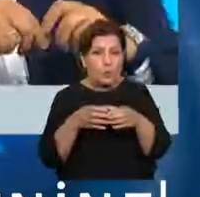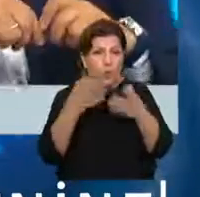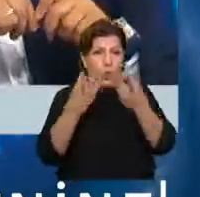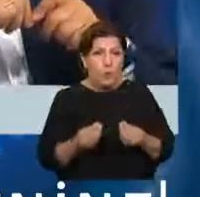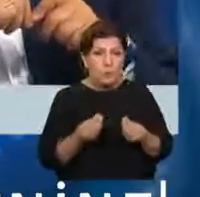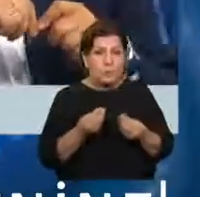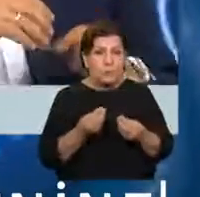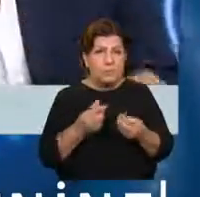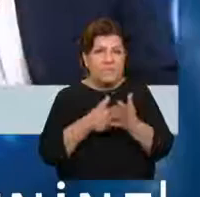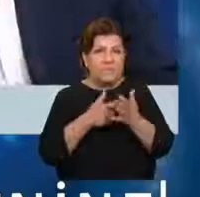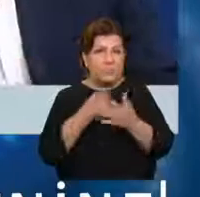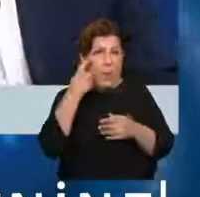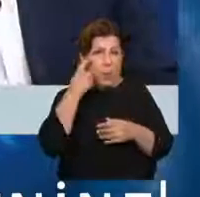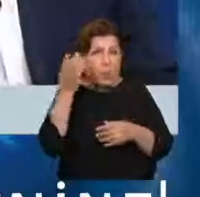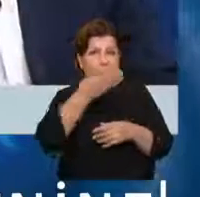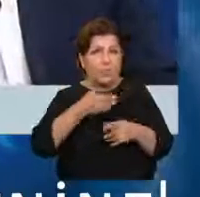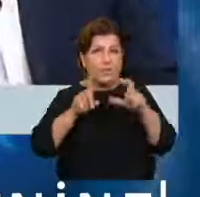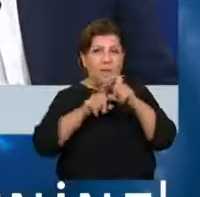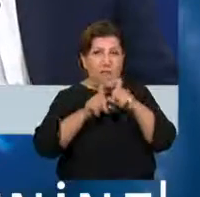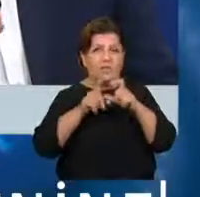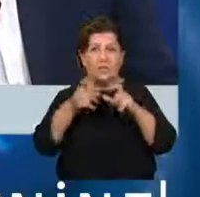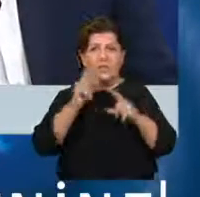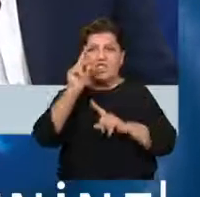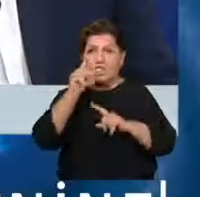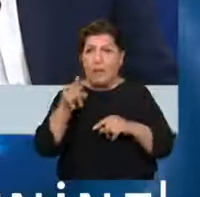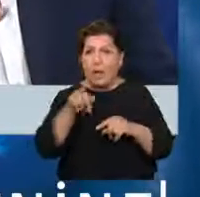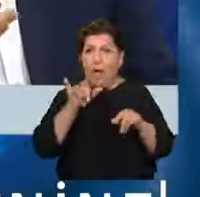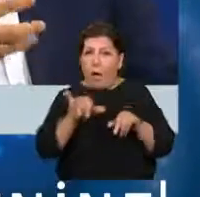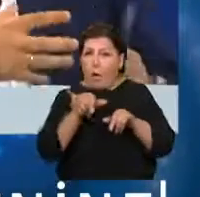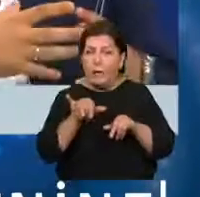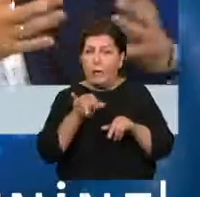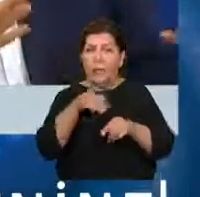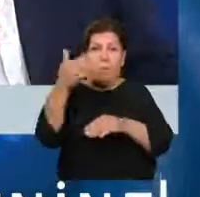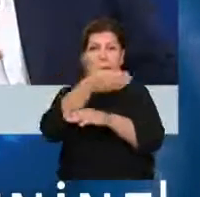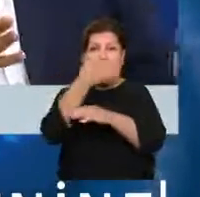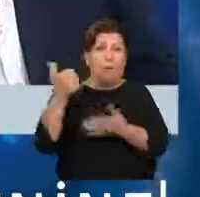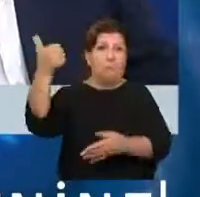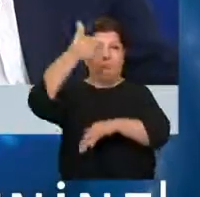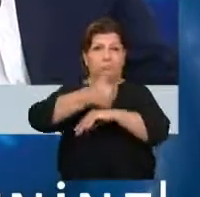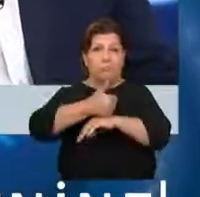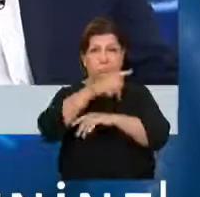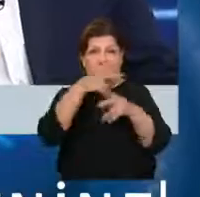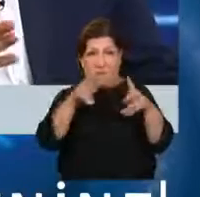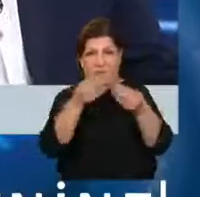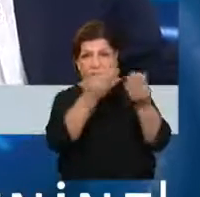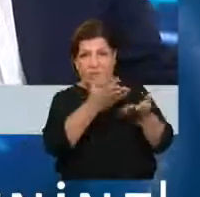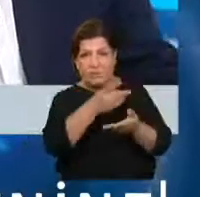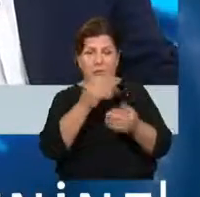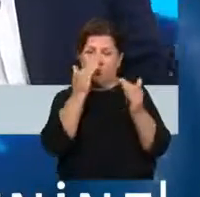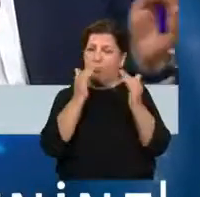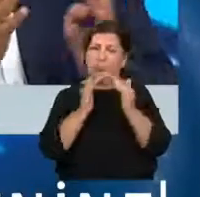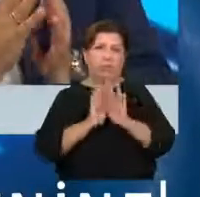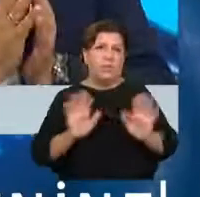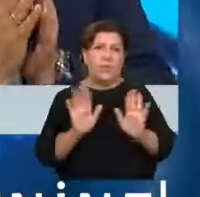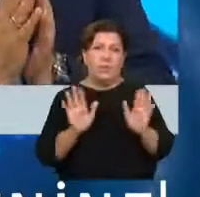örgütü olarak tanımasına rağmen dş IŞİD'e aynı eee Serbes diyeti tanıyacaklar mümkün değil